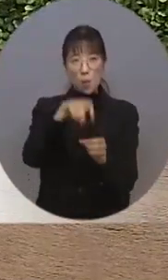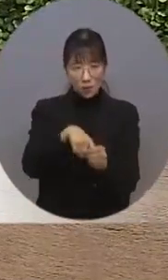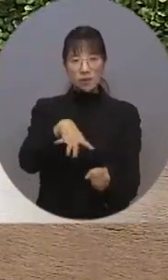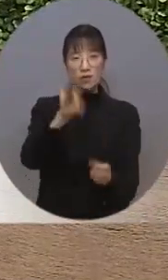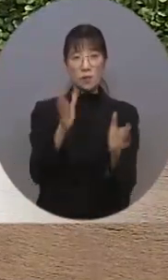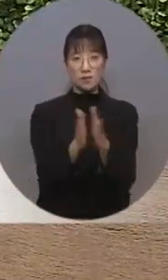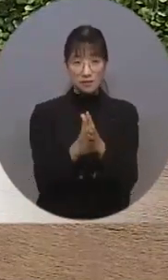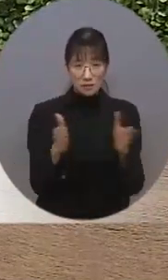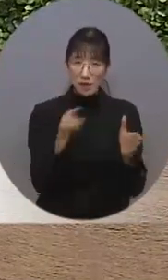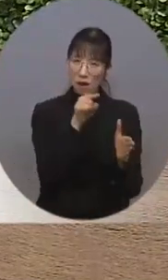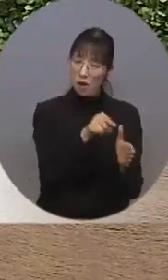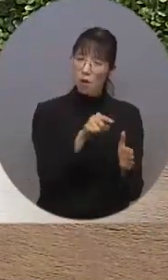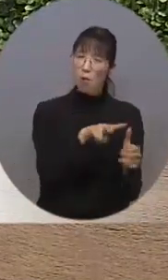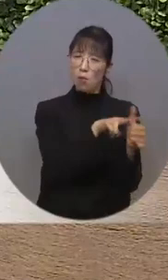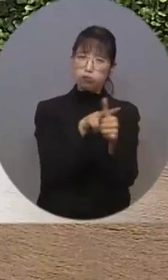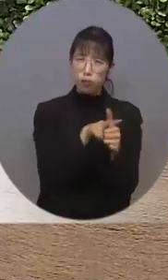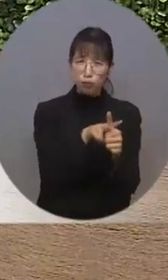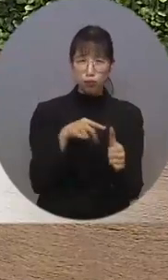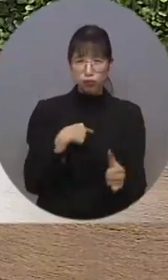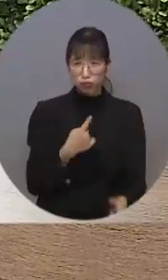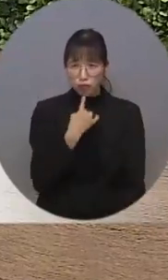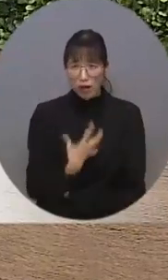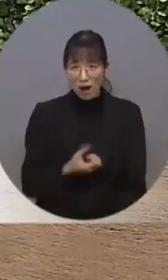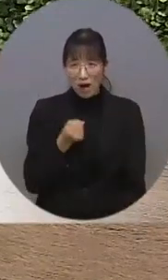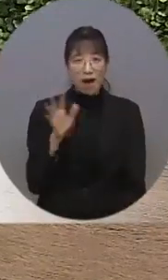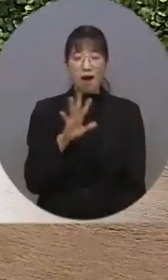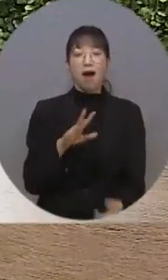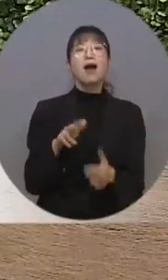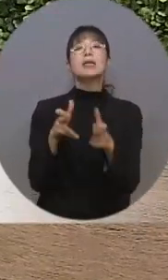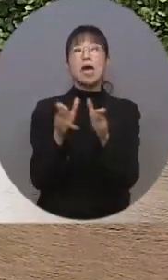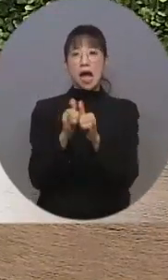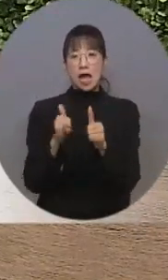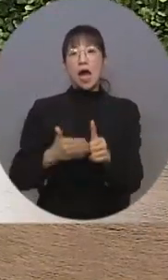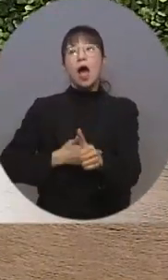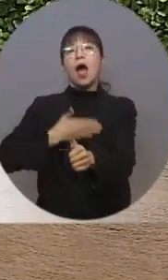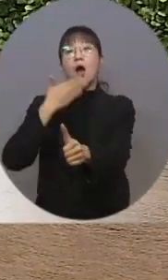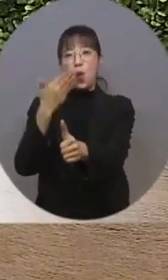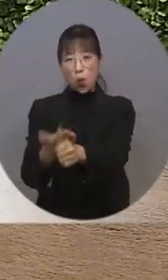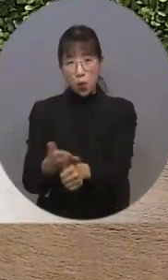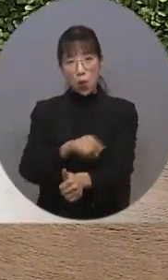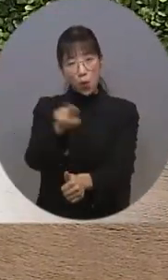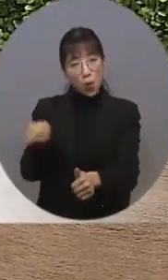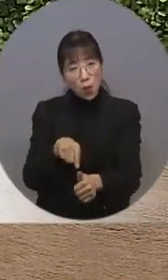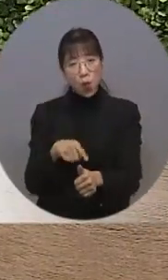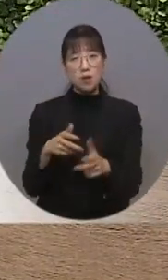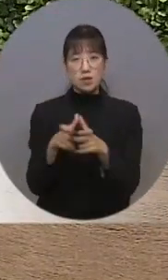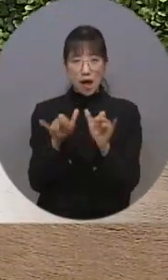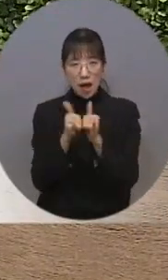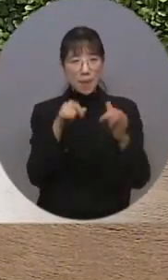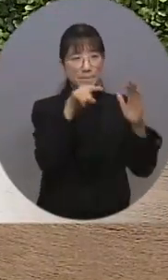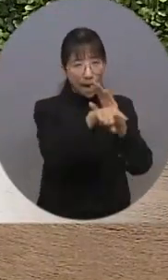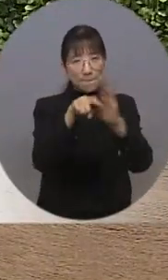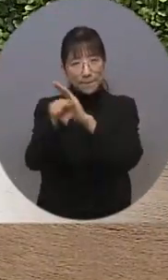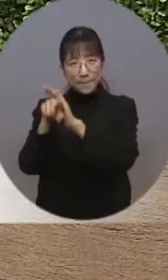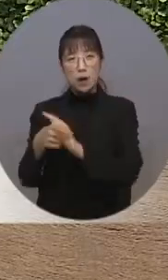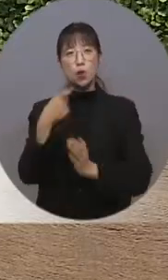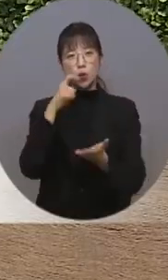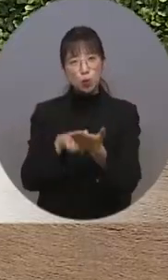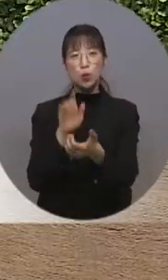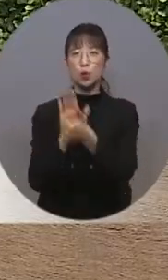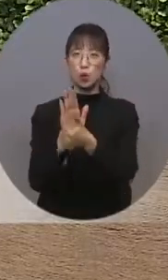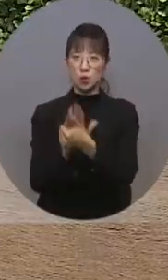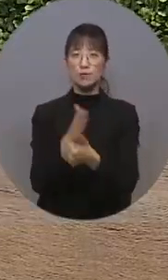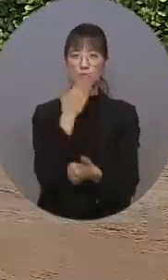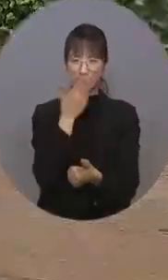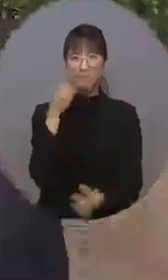시작하였다가 이 관리된 정보를 장애인분들에게 제공함으로 인해서 좀 더 장애인 이동권 향상에 기여할 수 있겠다는 생각으로 제작을